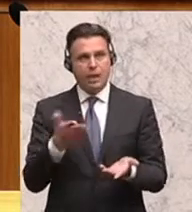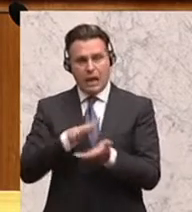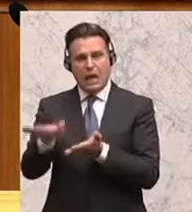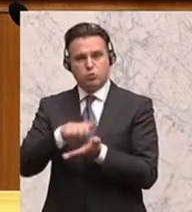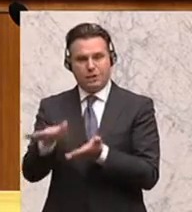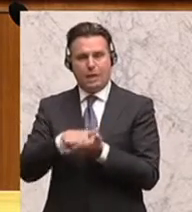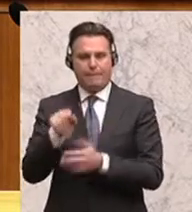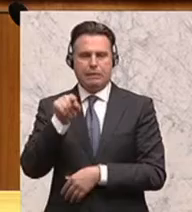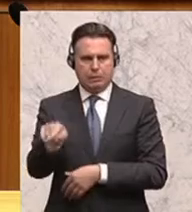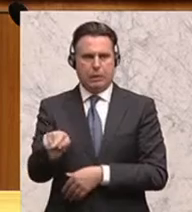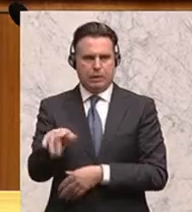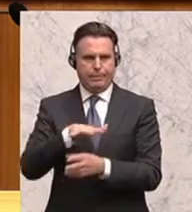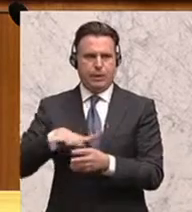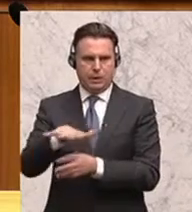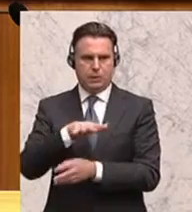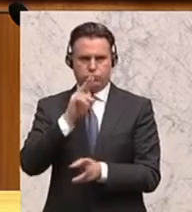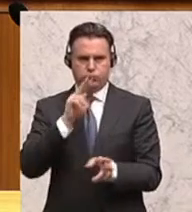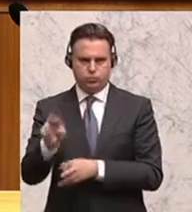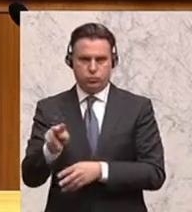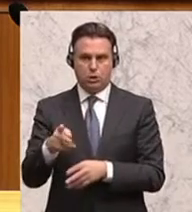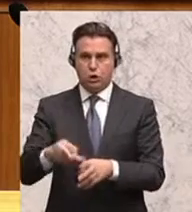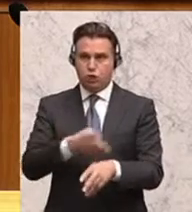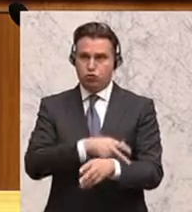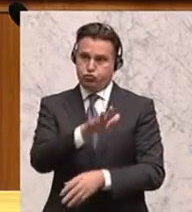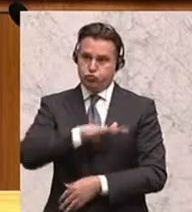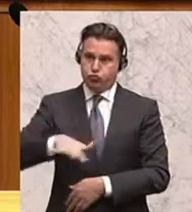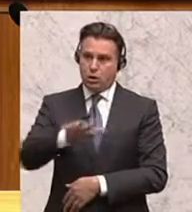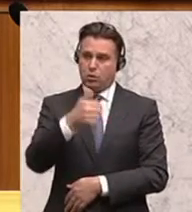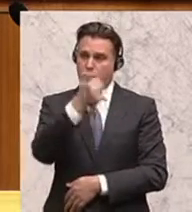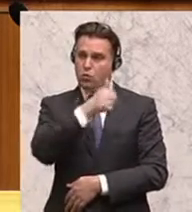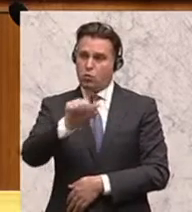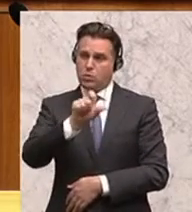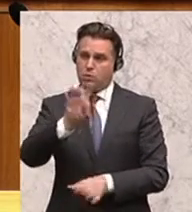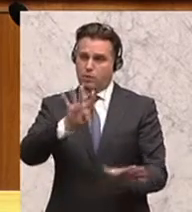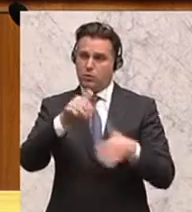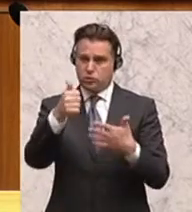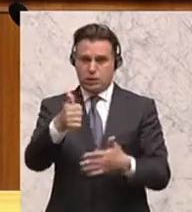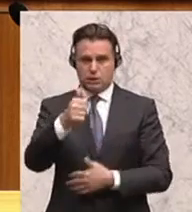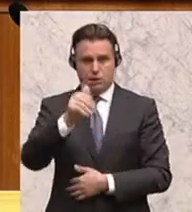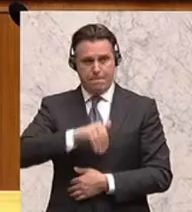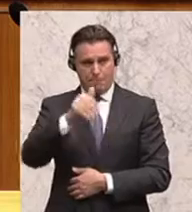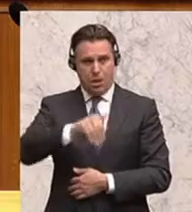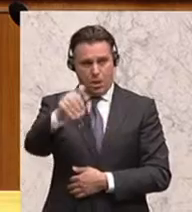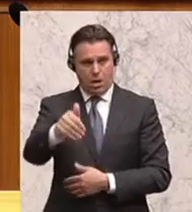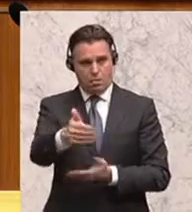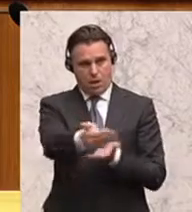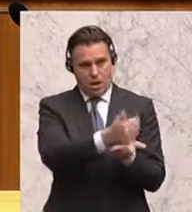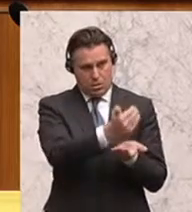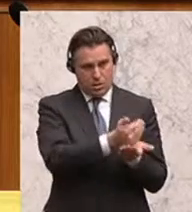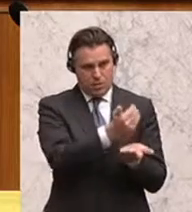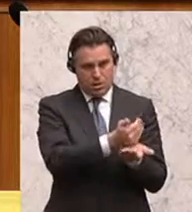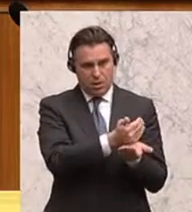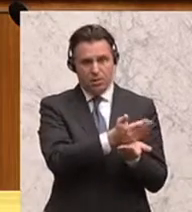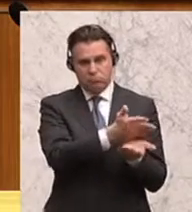etwas zu tun haben wir haben gesamtstaatlich 164 milliarden an einnahmen dem